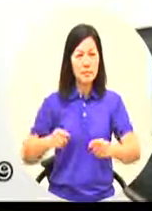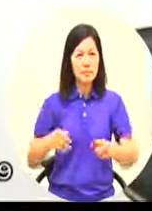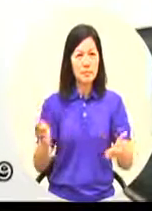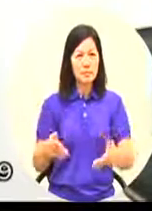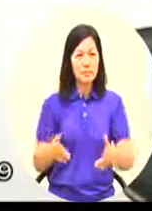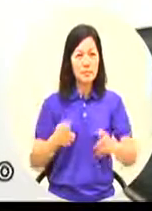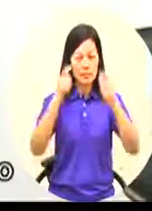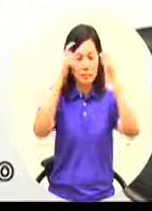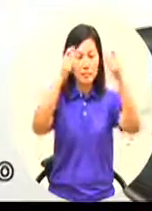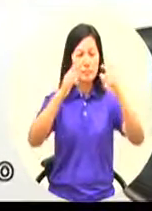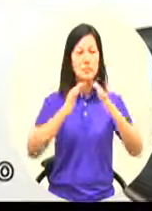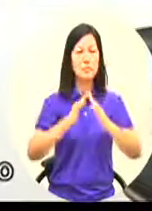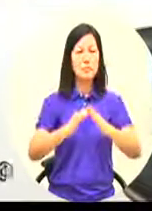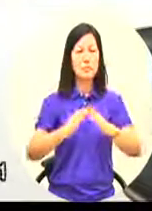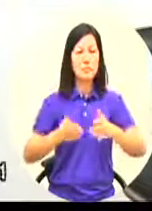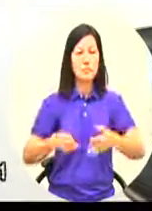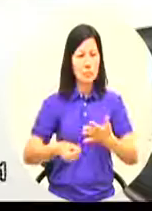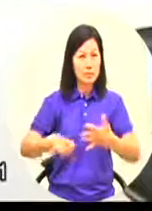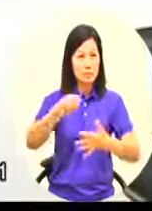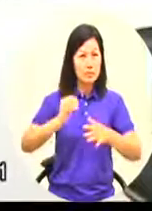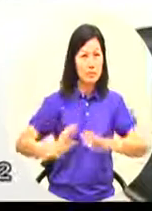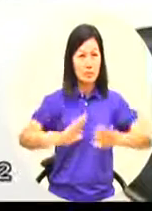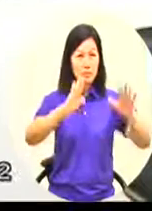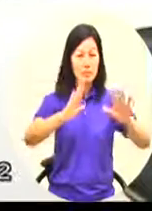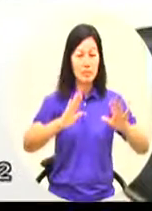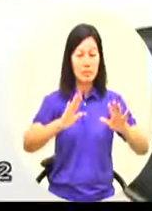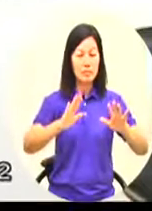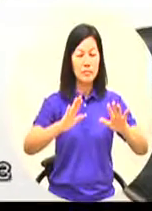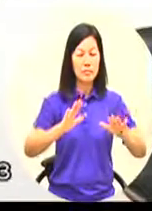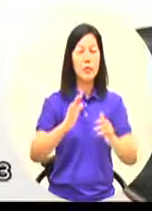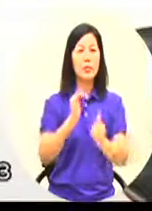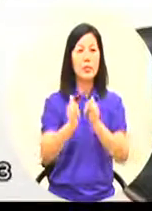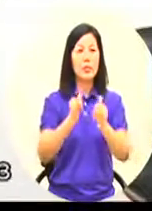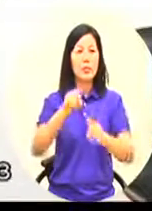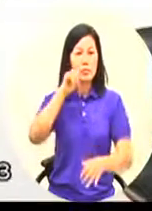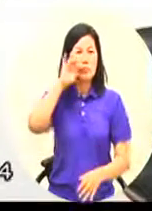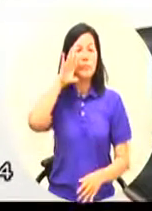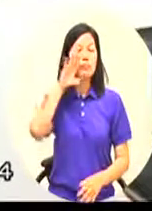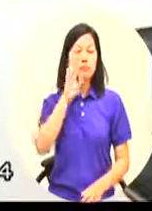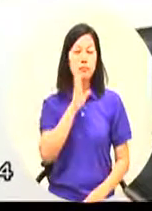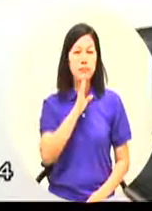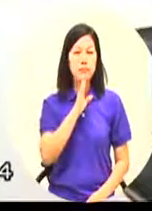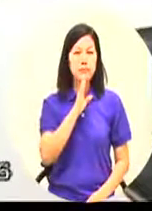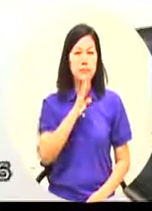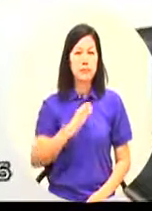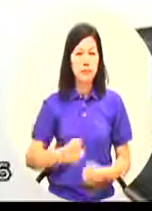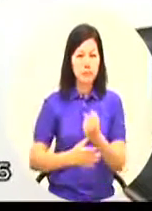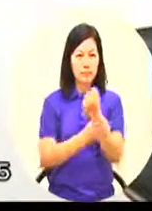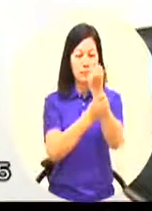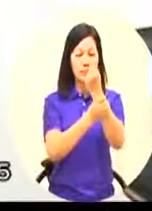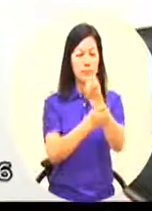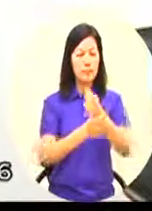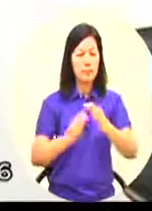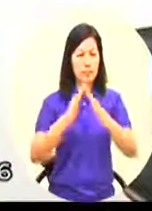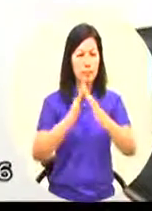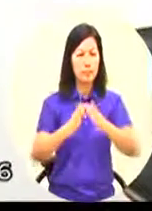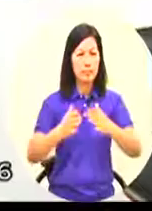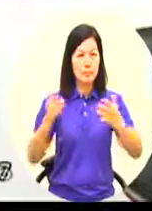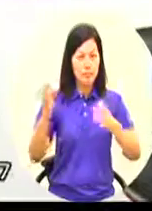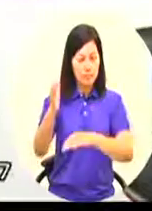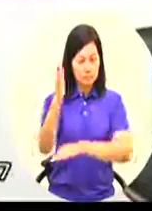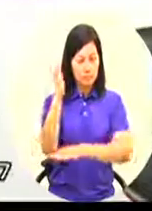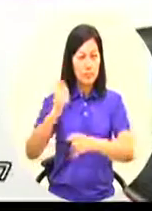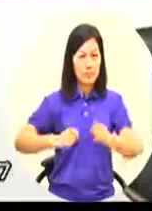步，这是所有高雄市民的荣耀。我们支持市政建设。但是对于一些议